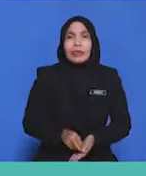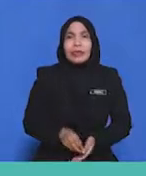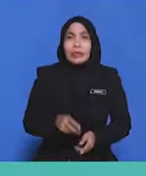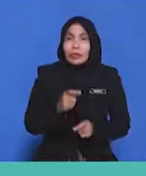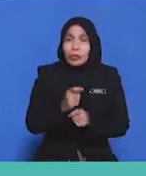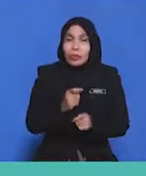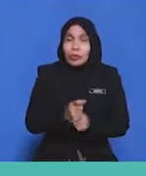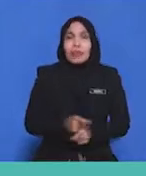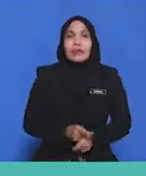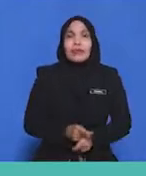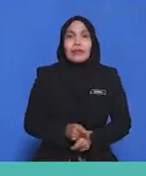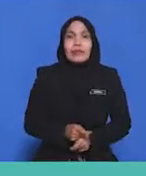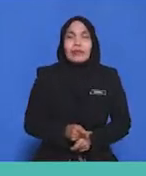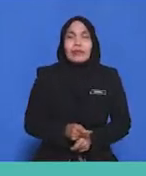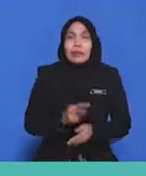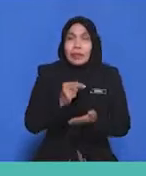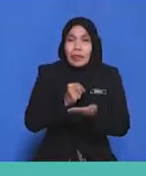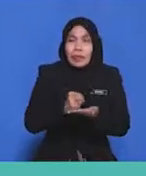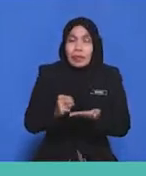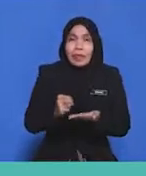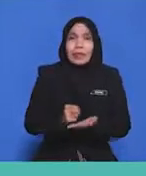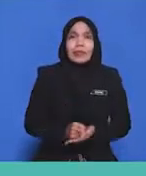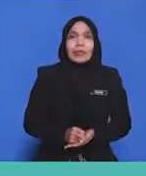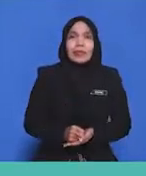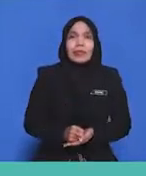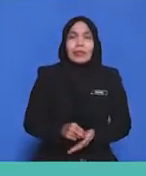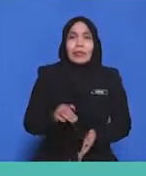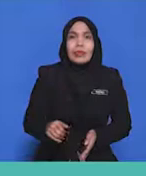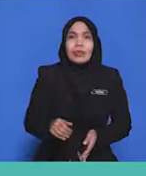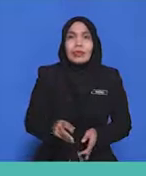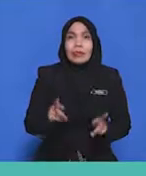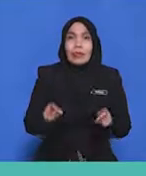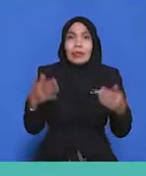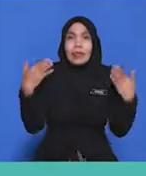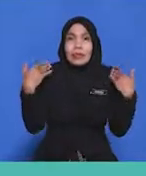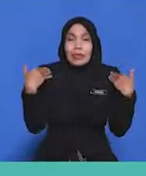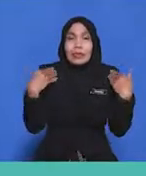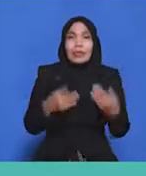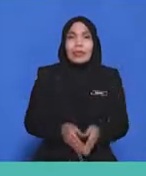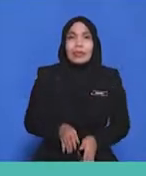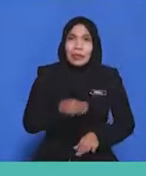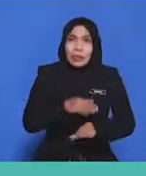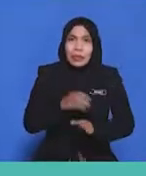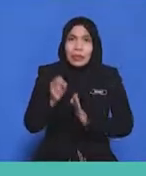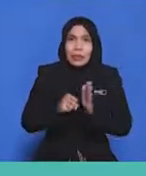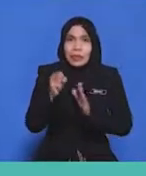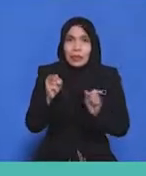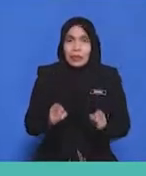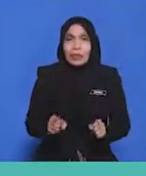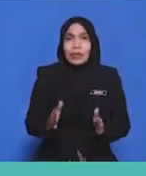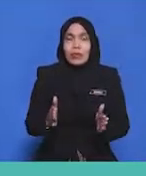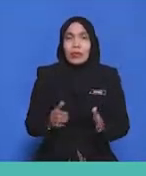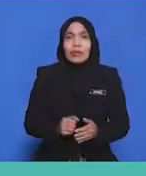status dan nilai yang perlu ada pada seseorang dalam institusi sosial. Yang